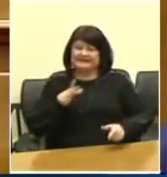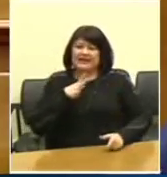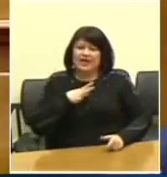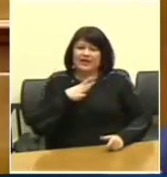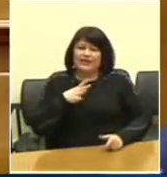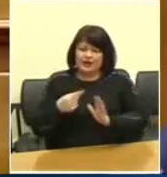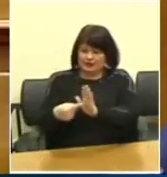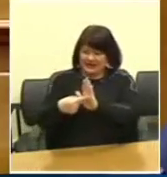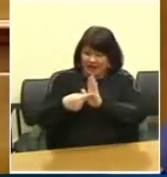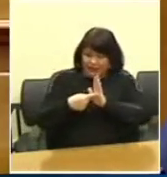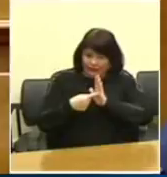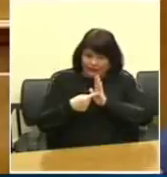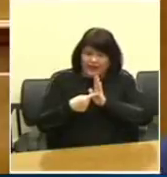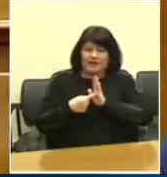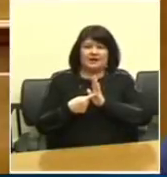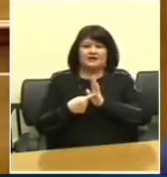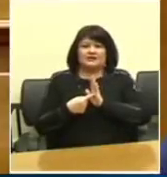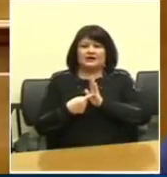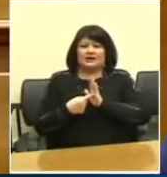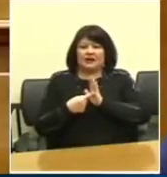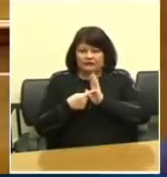της ενότητας του έθνους και τον ρυθμιστή του πολιτεύματος.